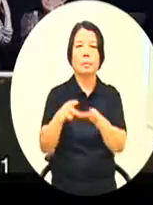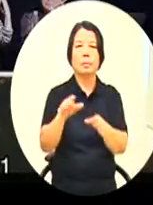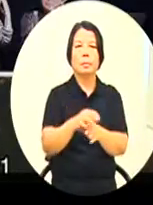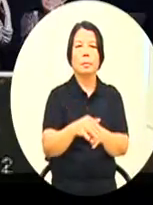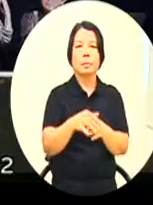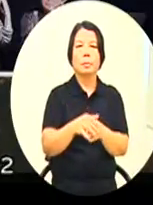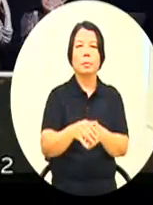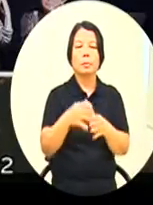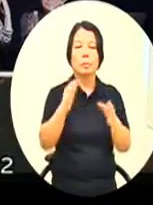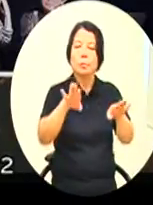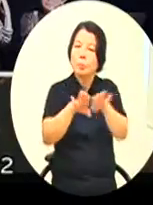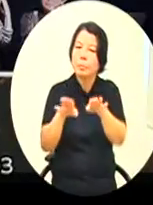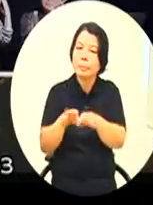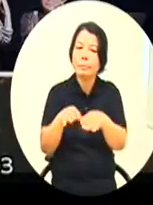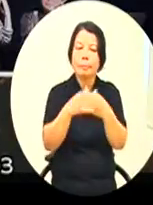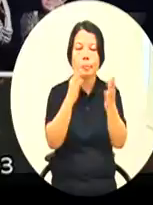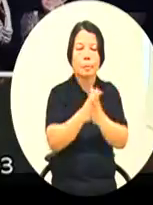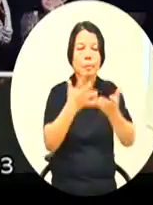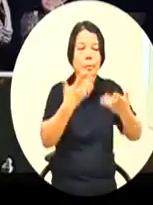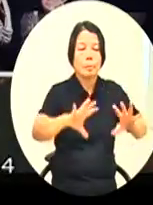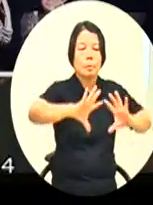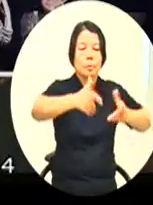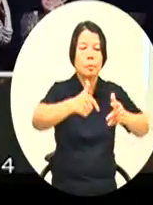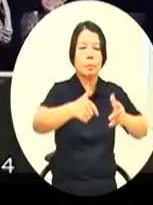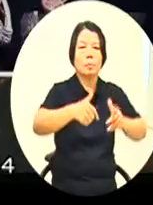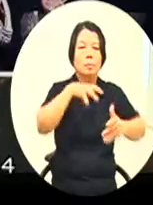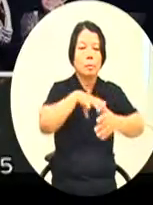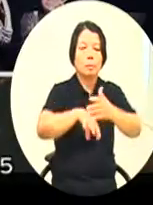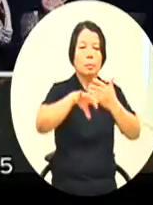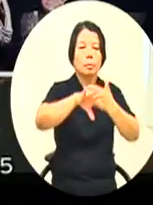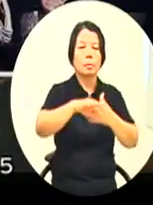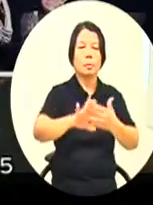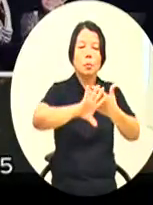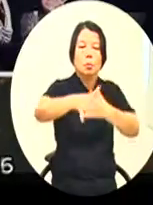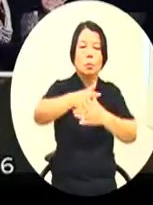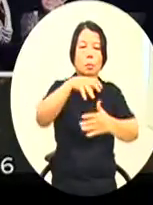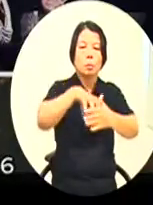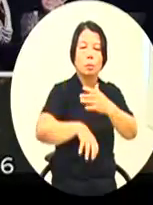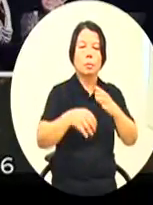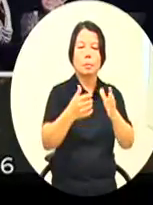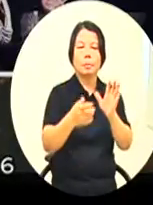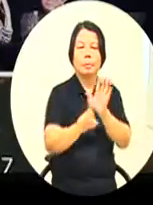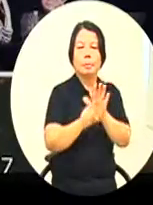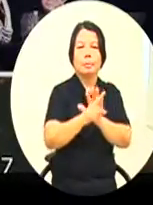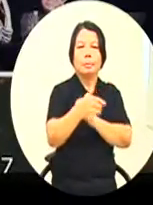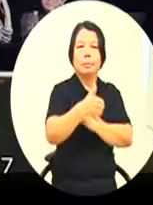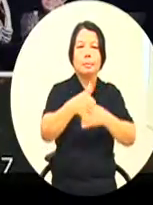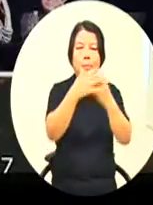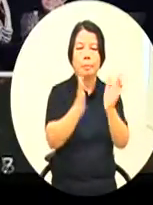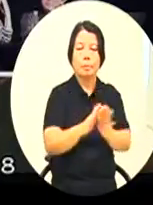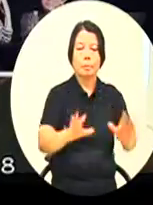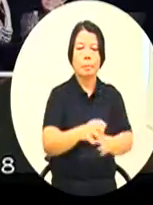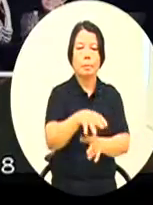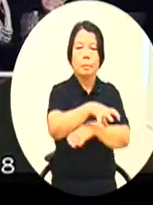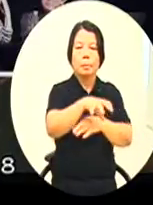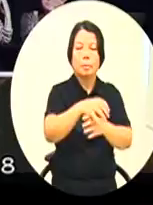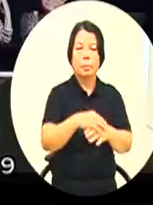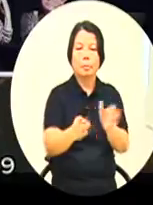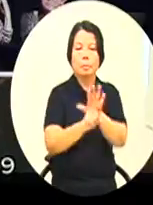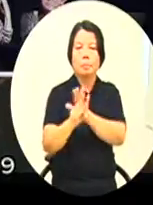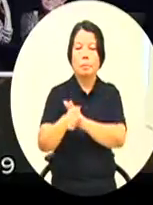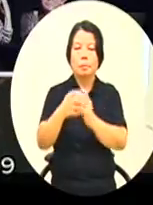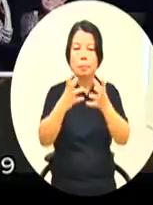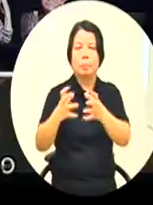的邀请国内外知名的艺人能够来参与演出。那目前一共有37场的演出了哦。